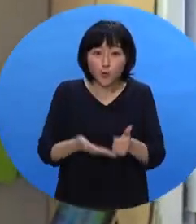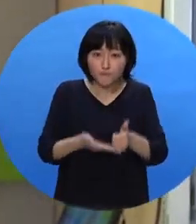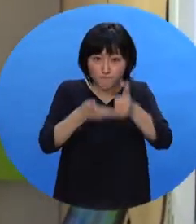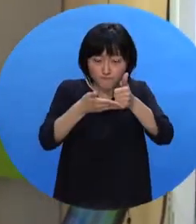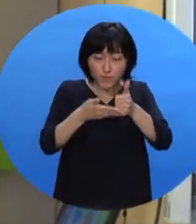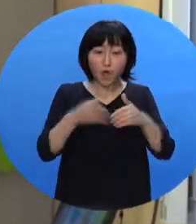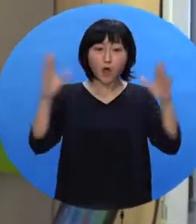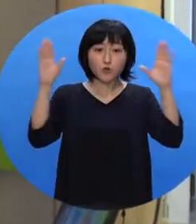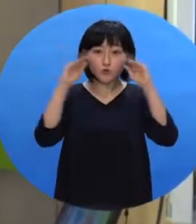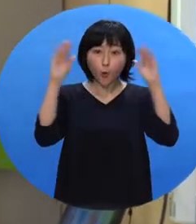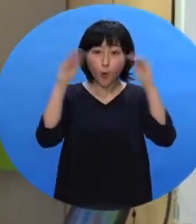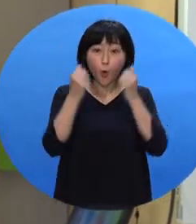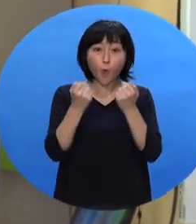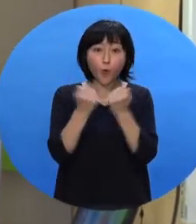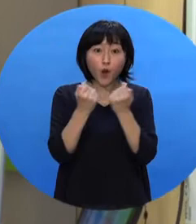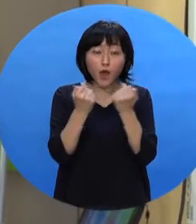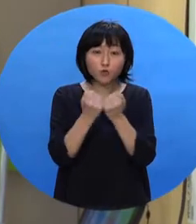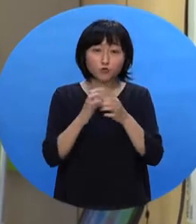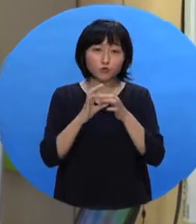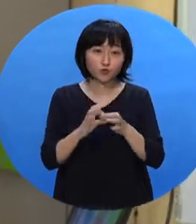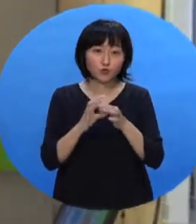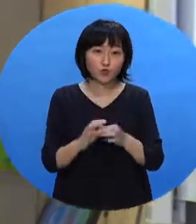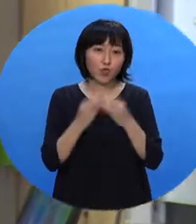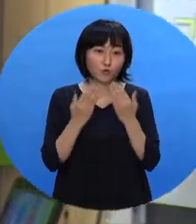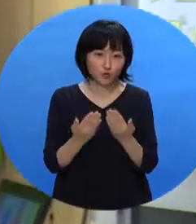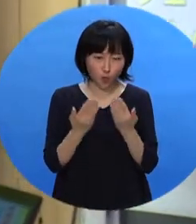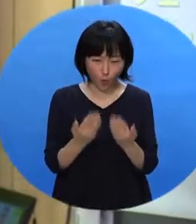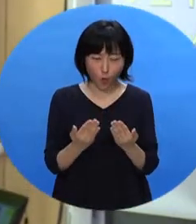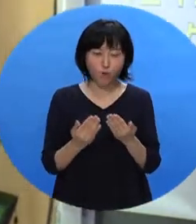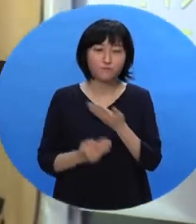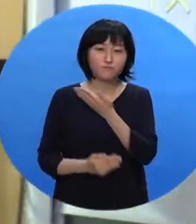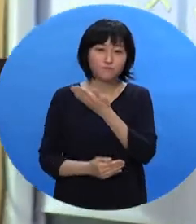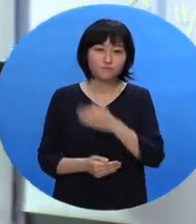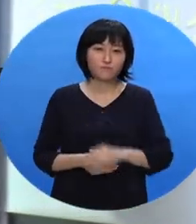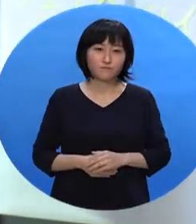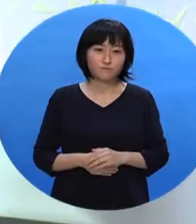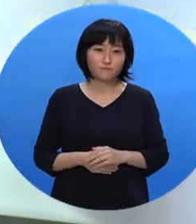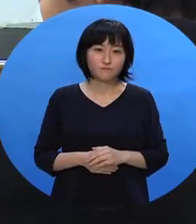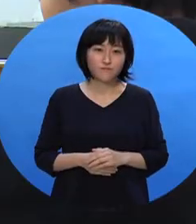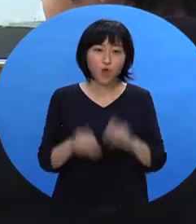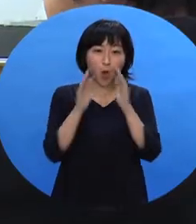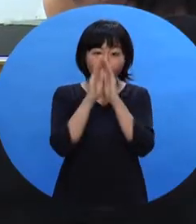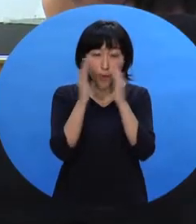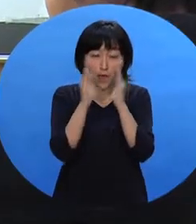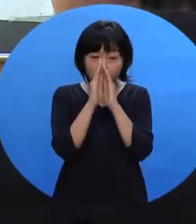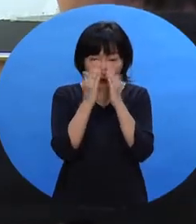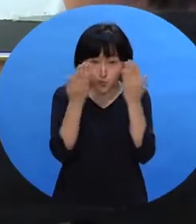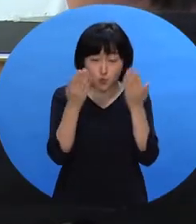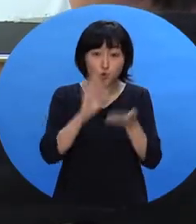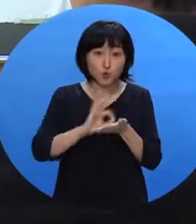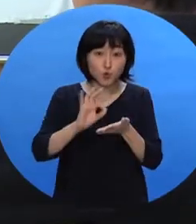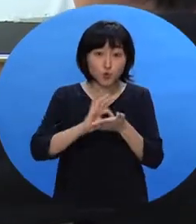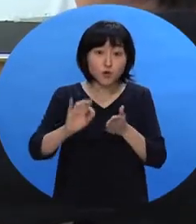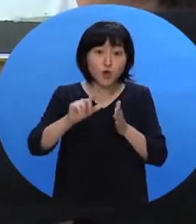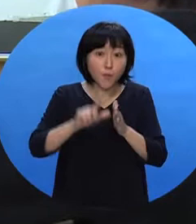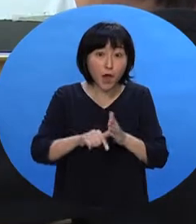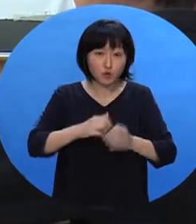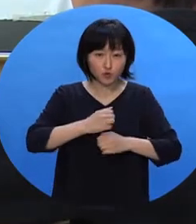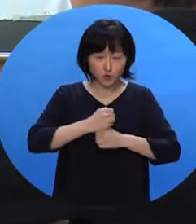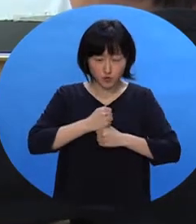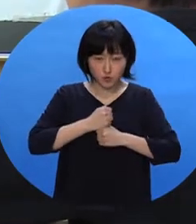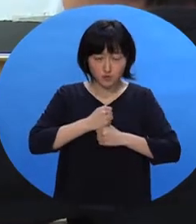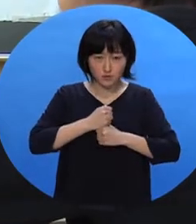柱、情報モラルに関する授業が行われていました。 SNS を利用する際に気をつけること